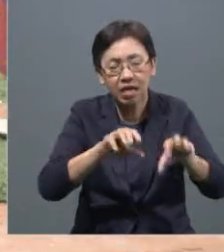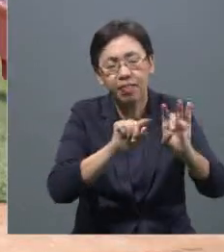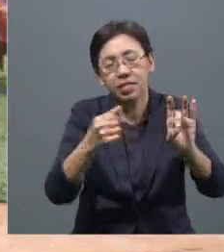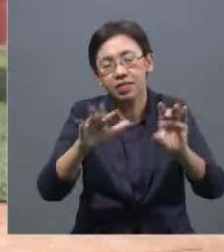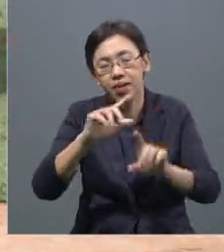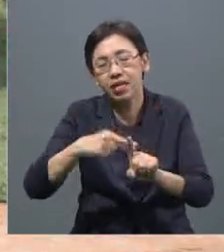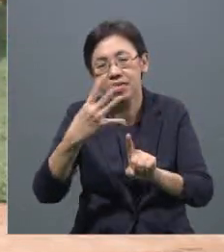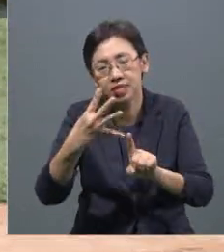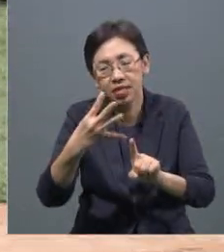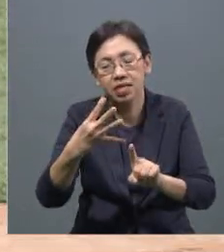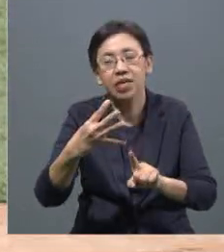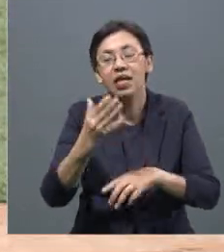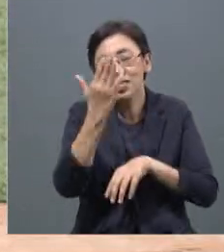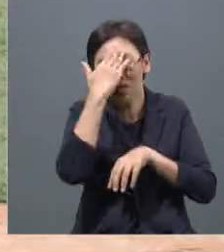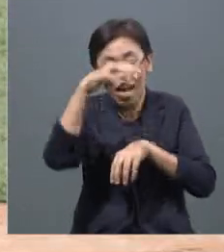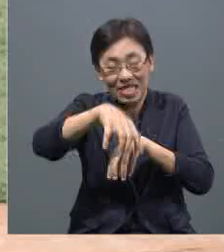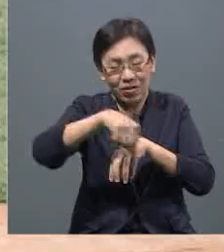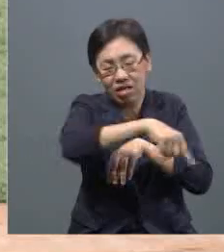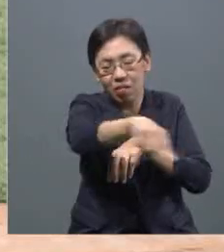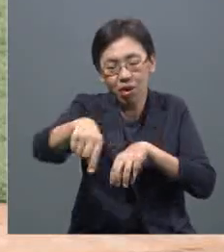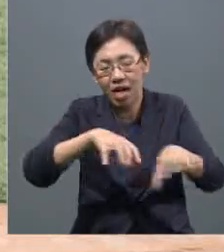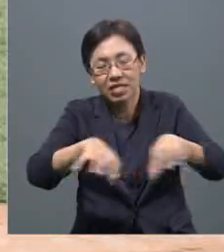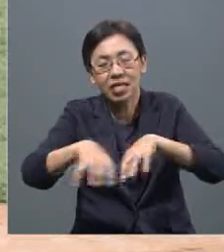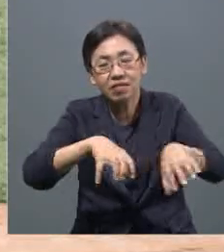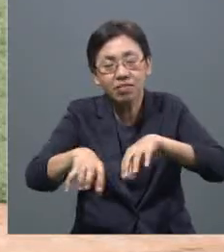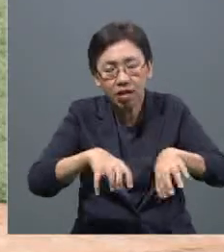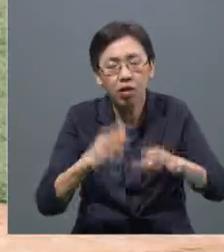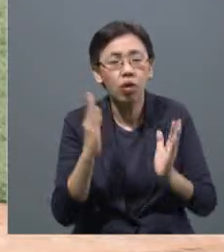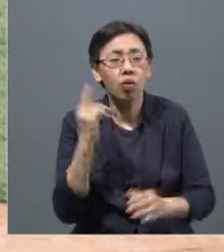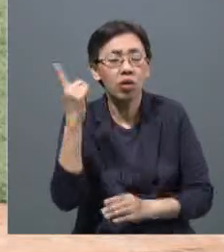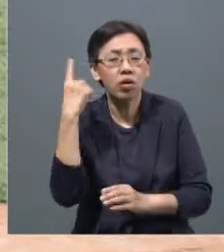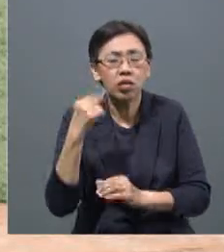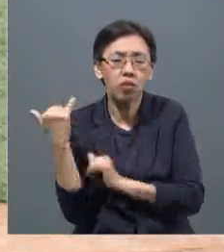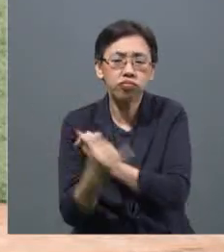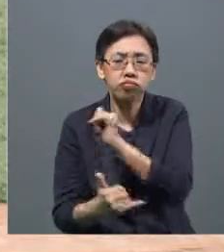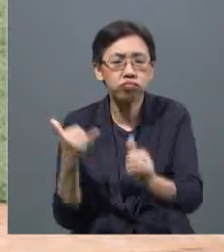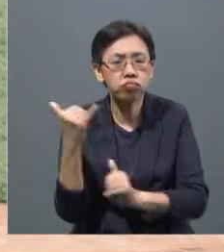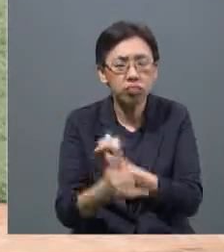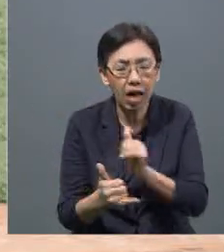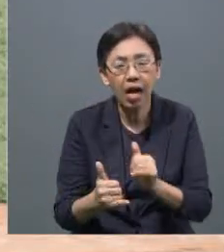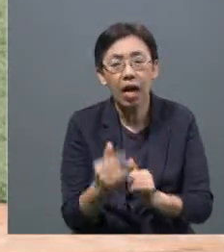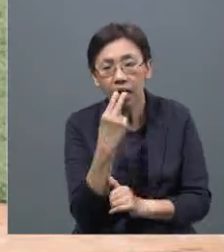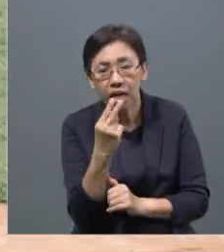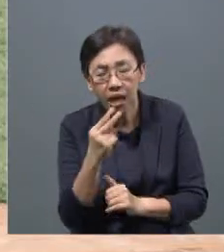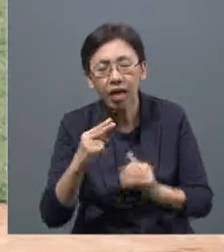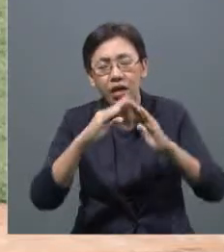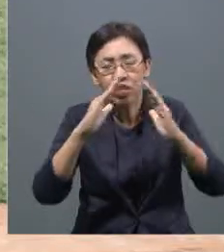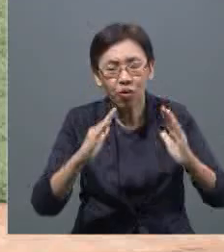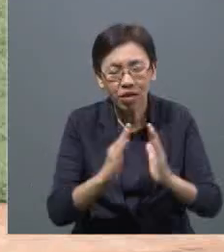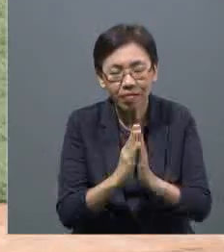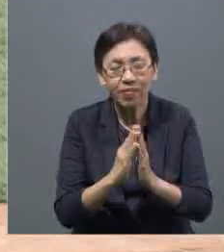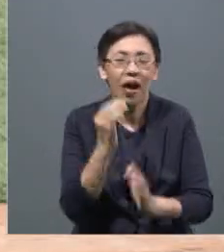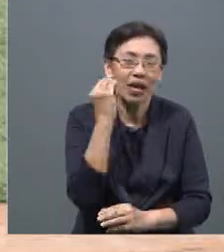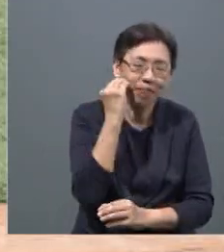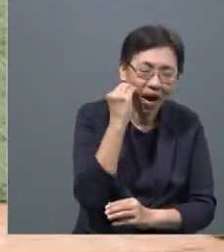ะครับที่บริเวณสนามหน้าศาลากลางจังหวัดขอนแก่นนักท่องเที่ยวที่มาเที่ยวชมที่นี่นะครับก็จะได้พบกับเฮือนโบราณทั้ง26อำเภอ